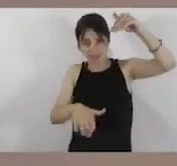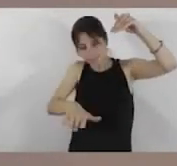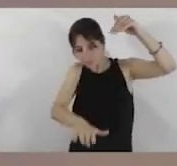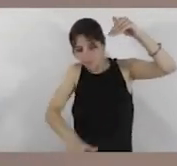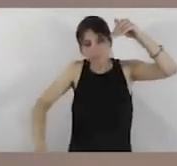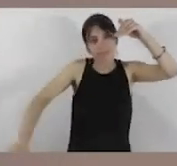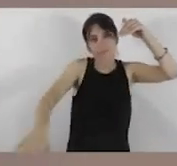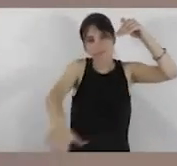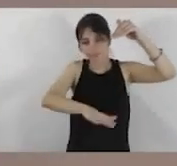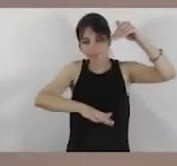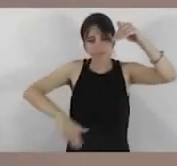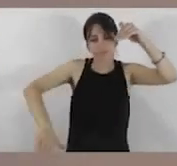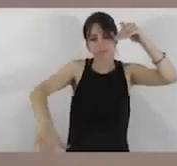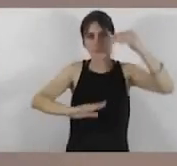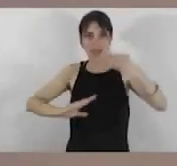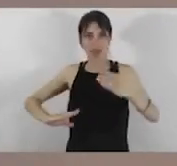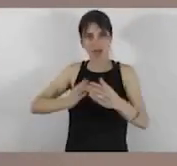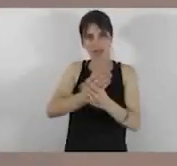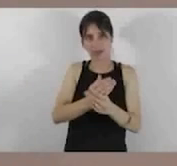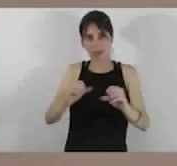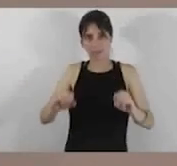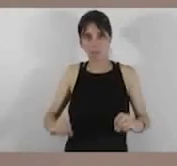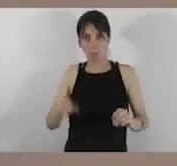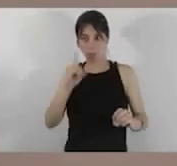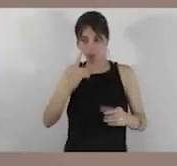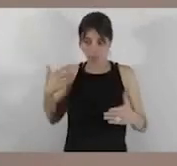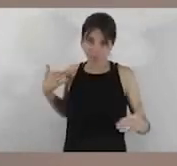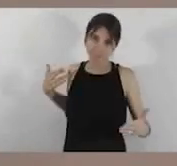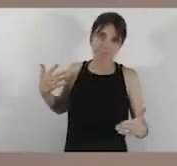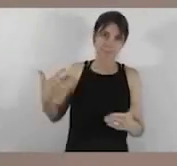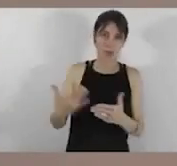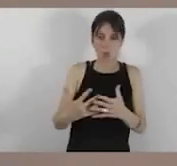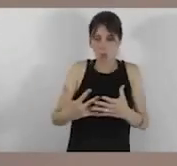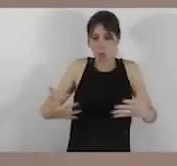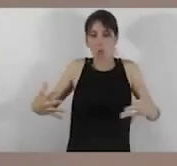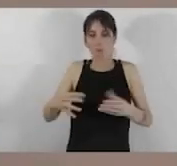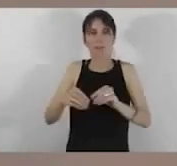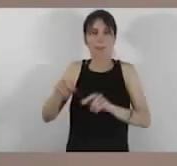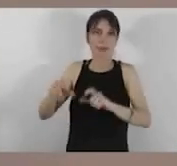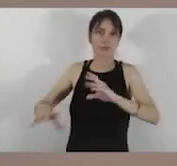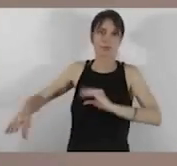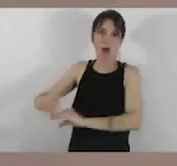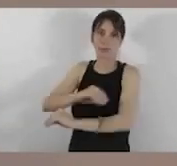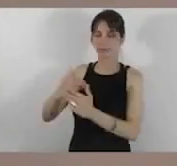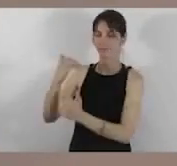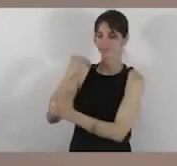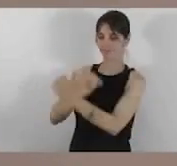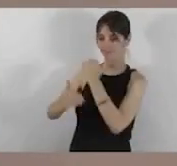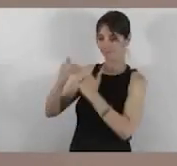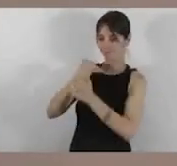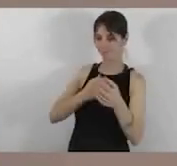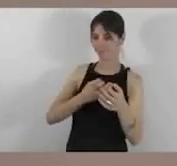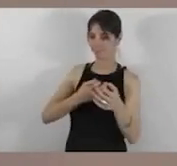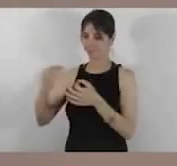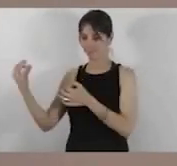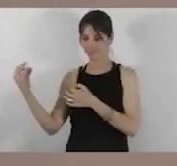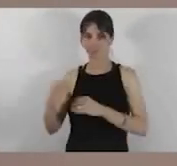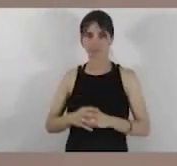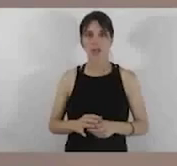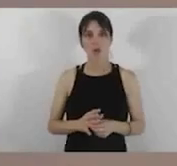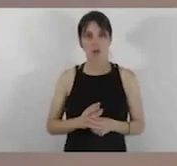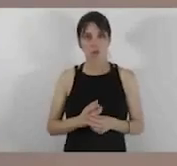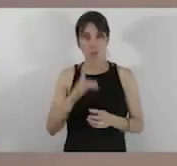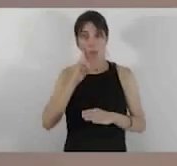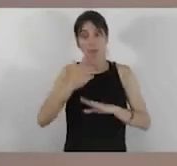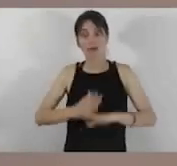avait énormément de problématiques signalées par les habitants. Donc voilà, la programmation a pris un peu de temps, mais